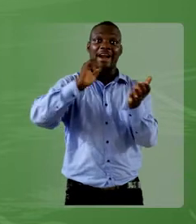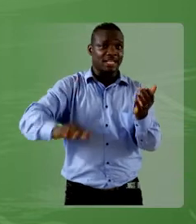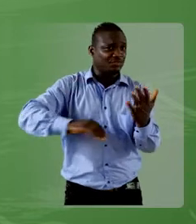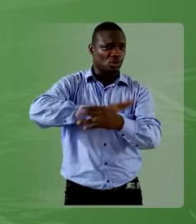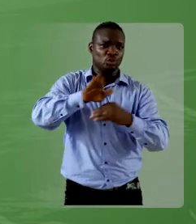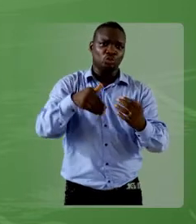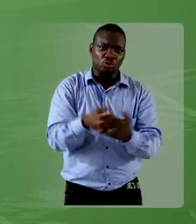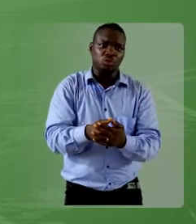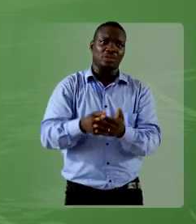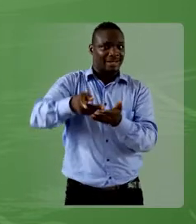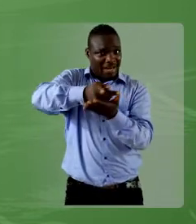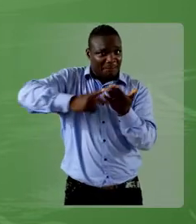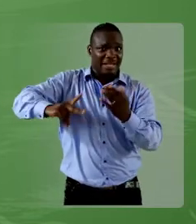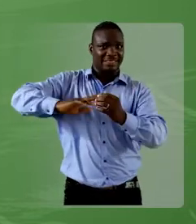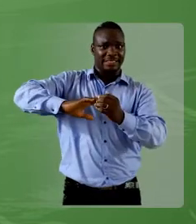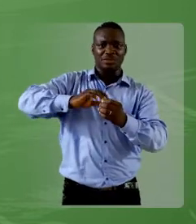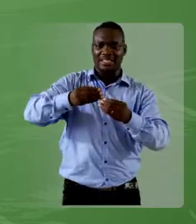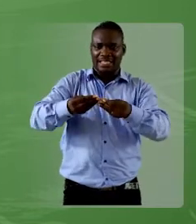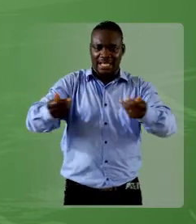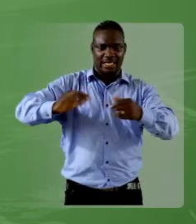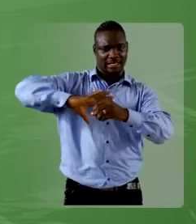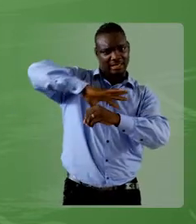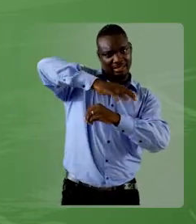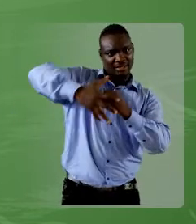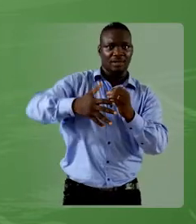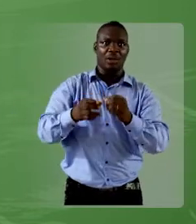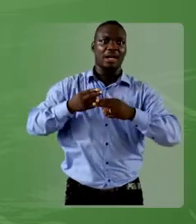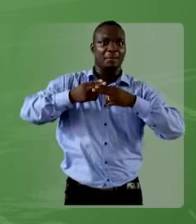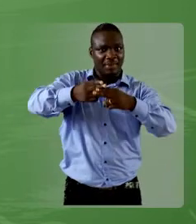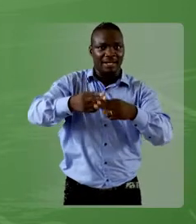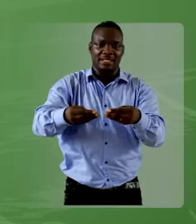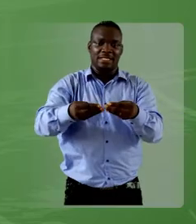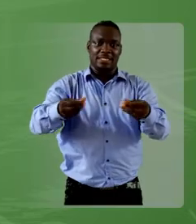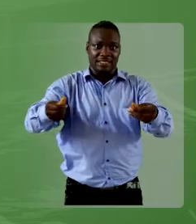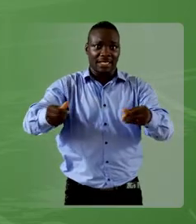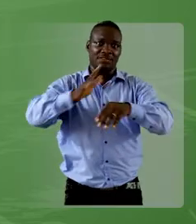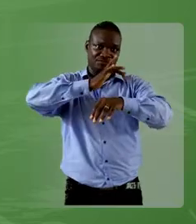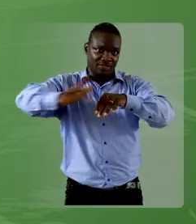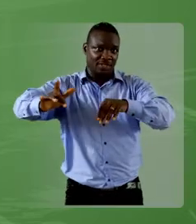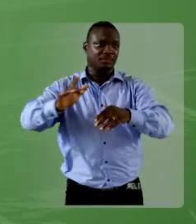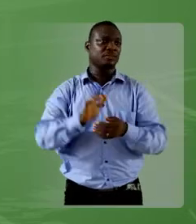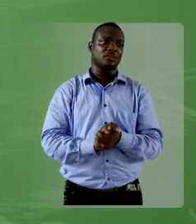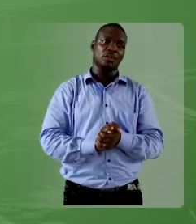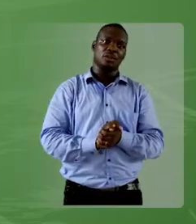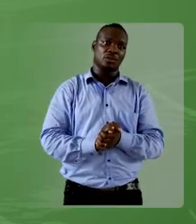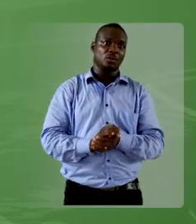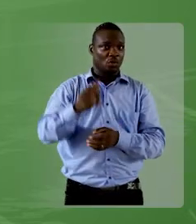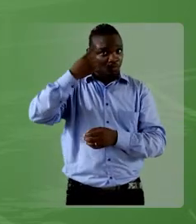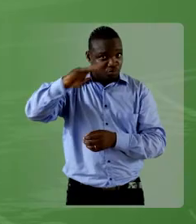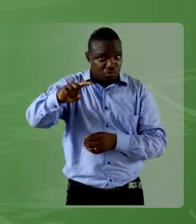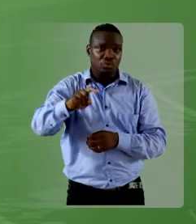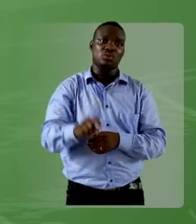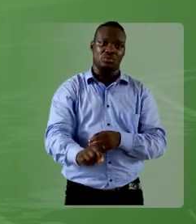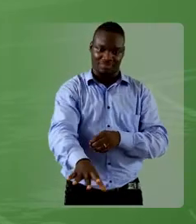de terre qui la recouvre, appelée mortaire, pour extraire